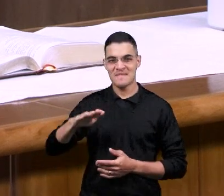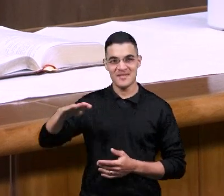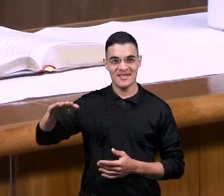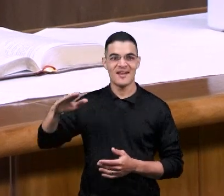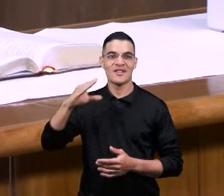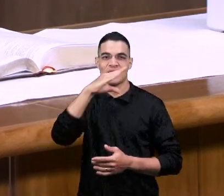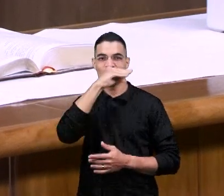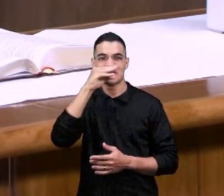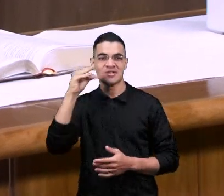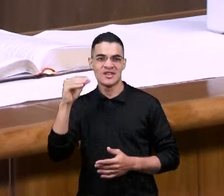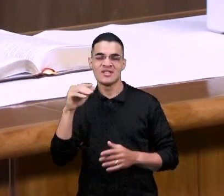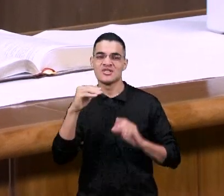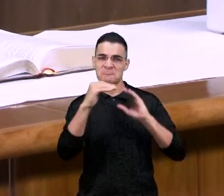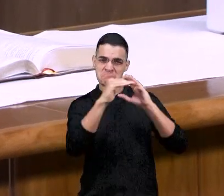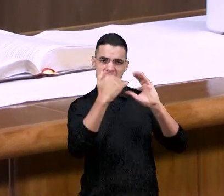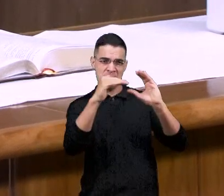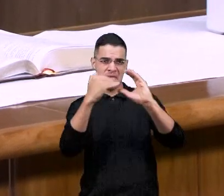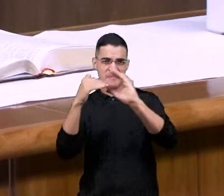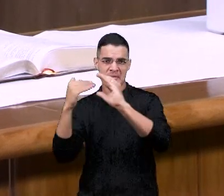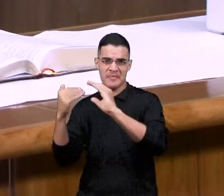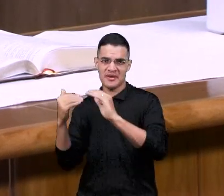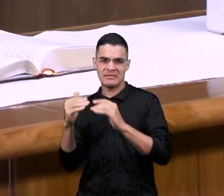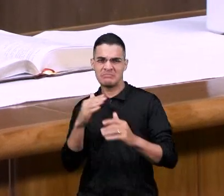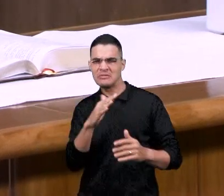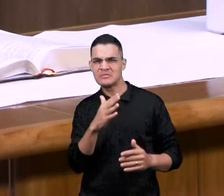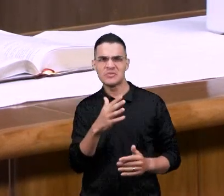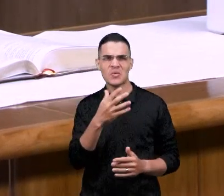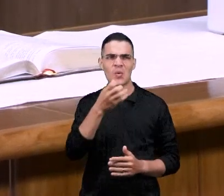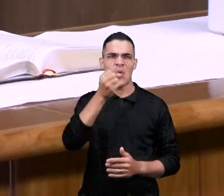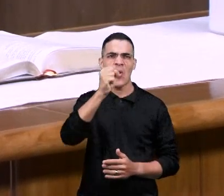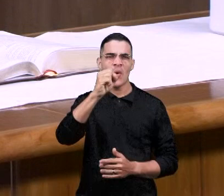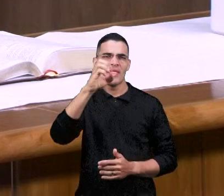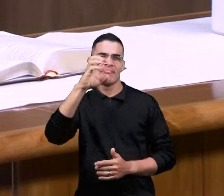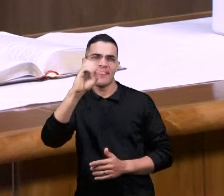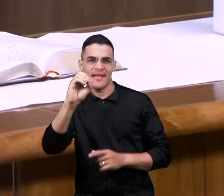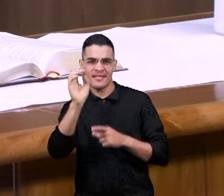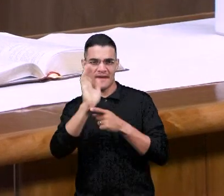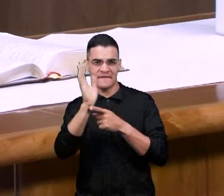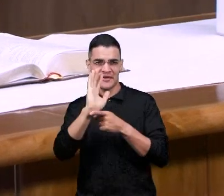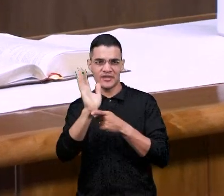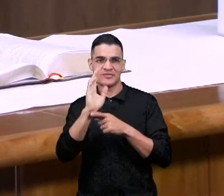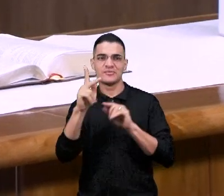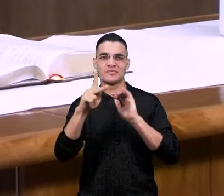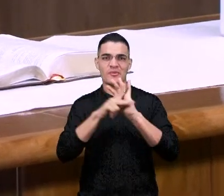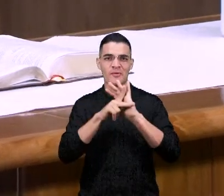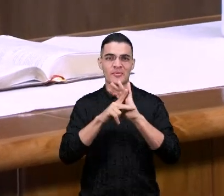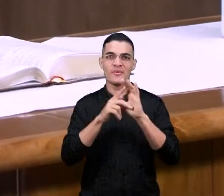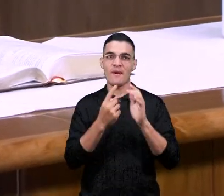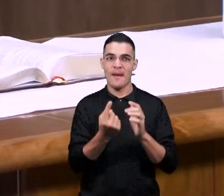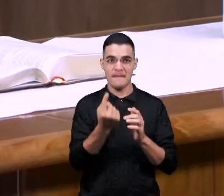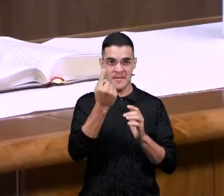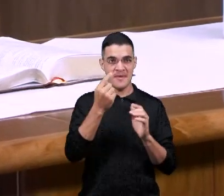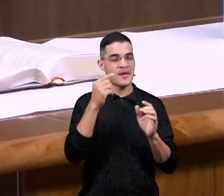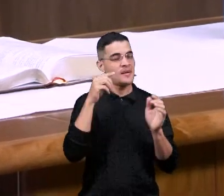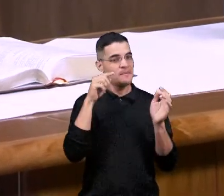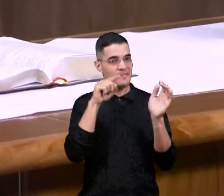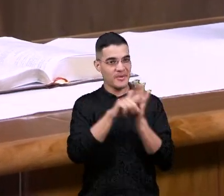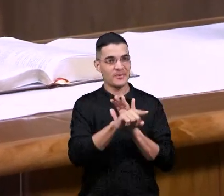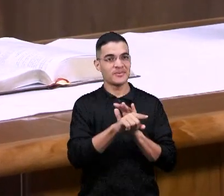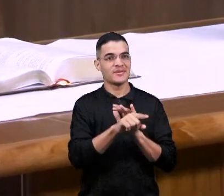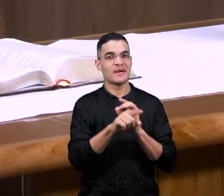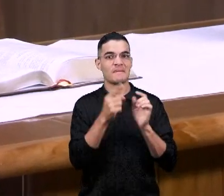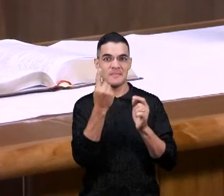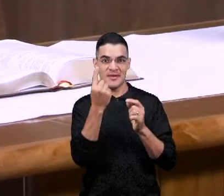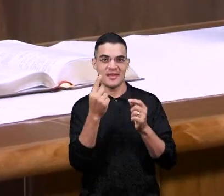adolescents qui nous ont envoyé plus de 80 réponses liées à cette première et